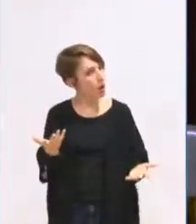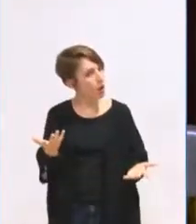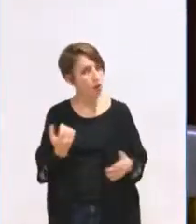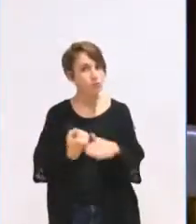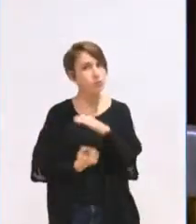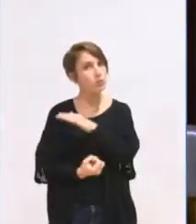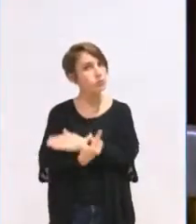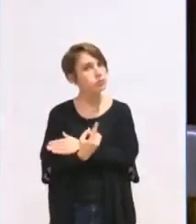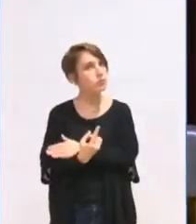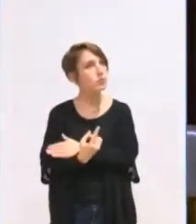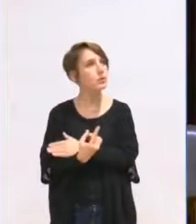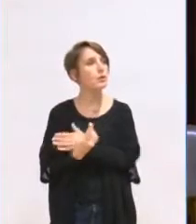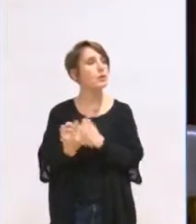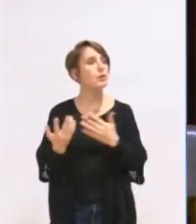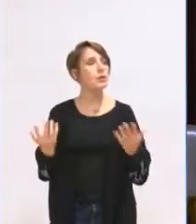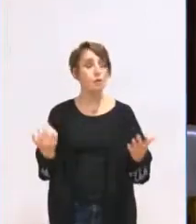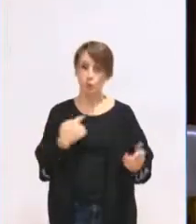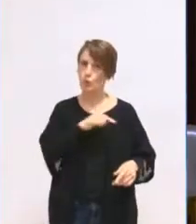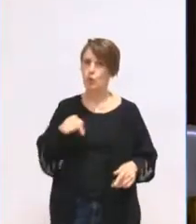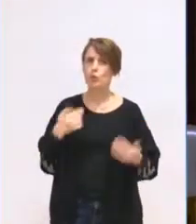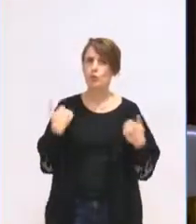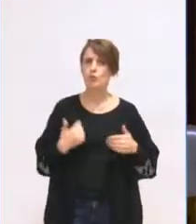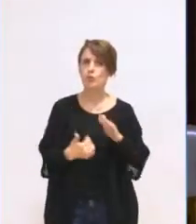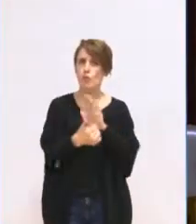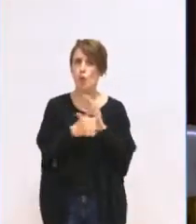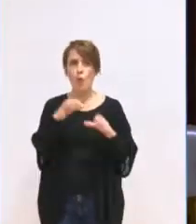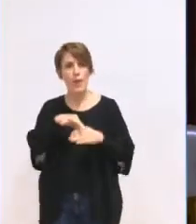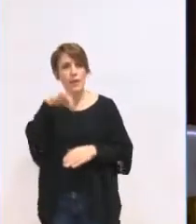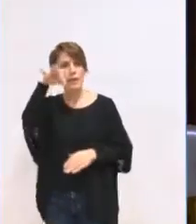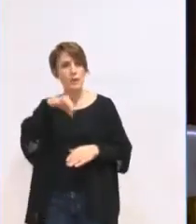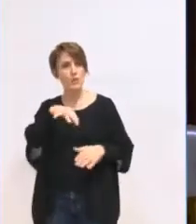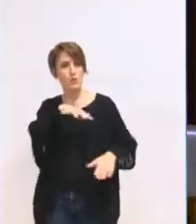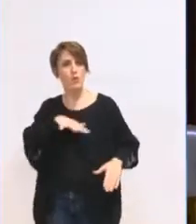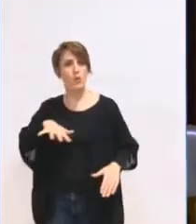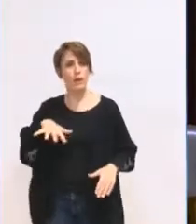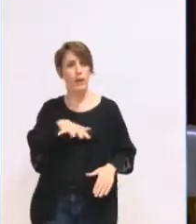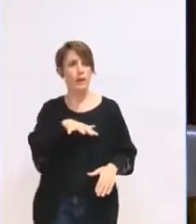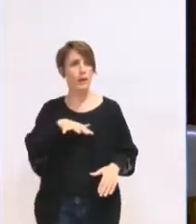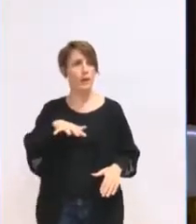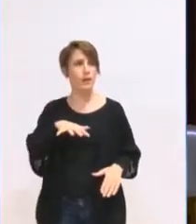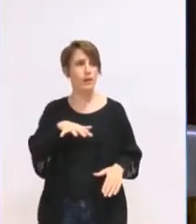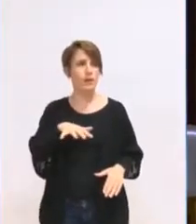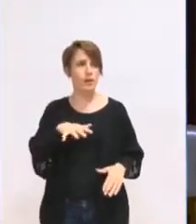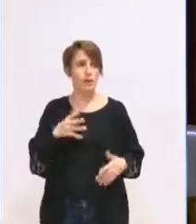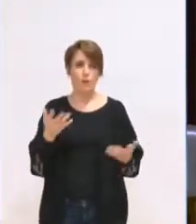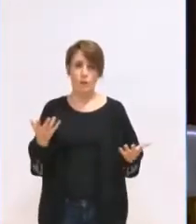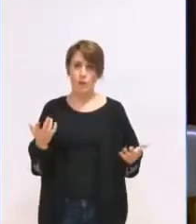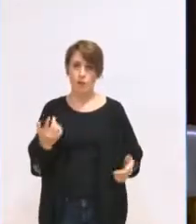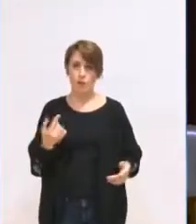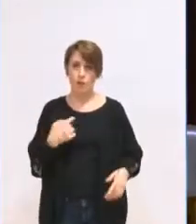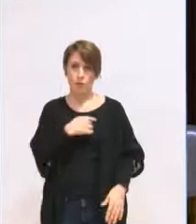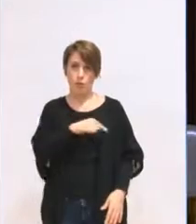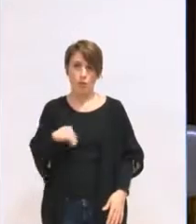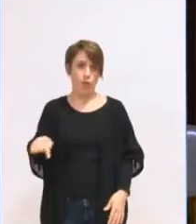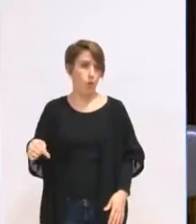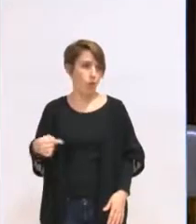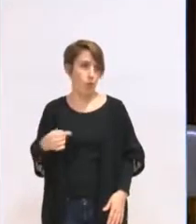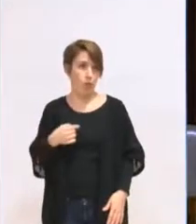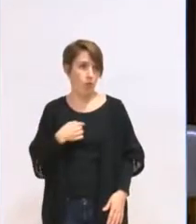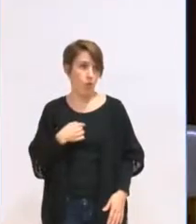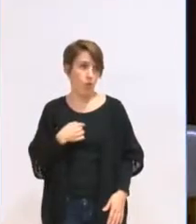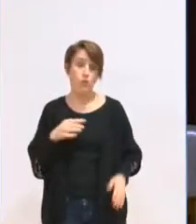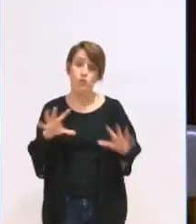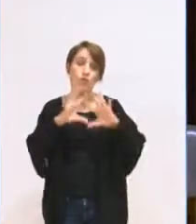qu'élus locaux, nous sommes majoritairement, pour ne pas dire de façon écrasante, majoritairement